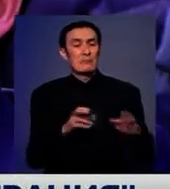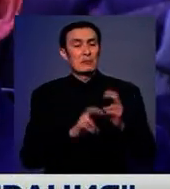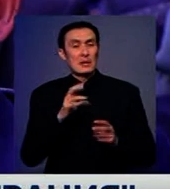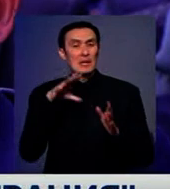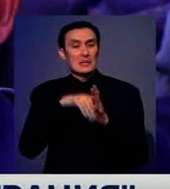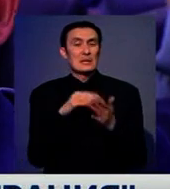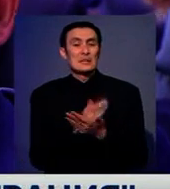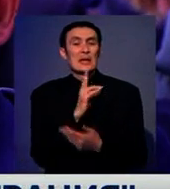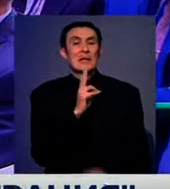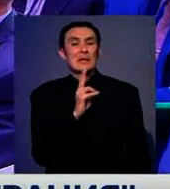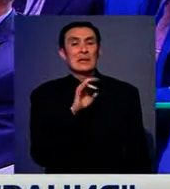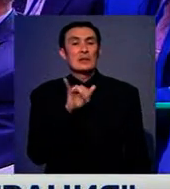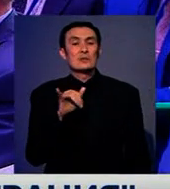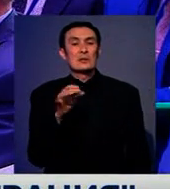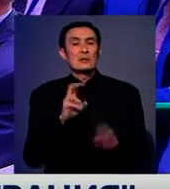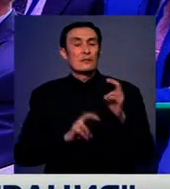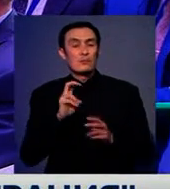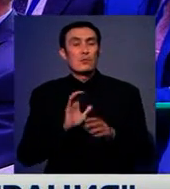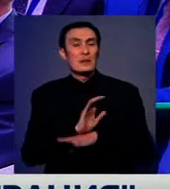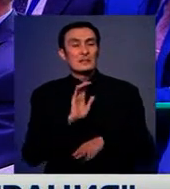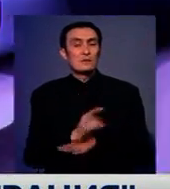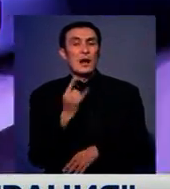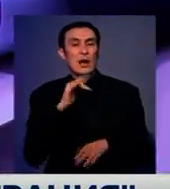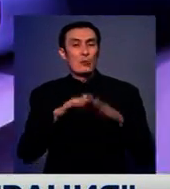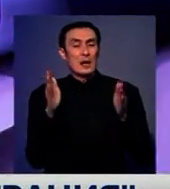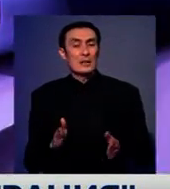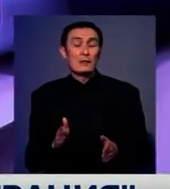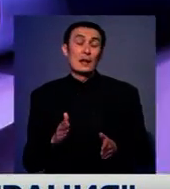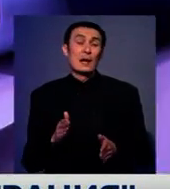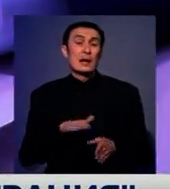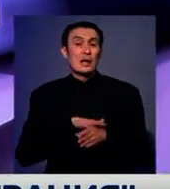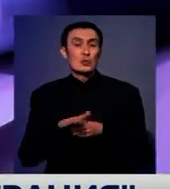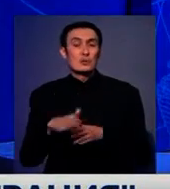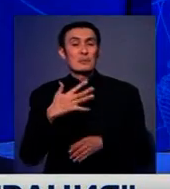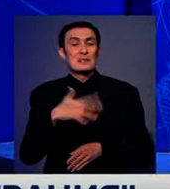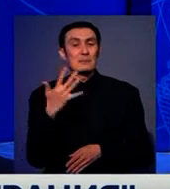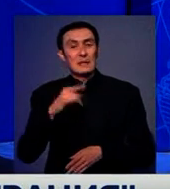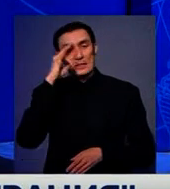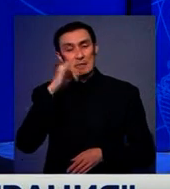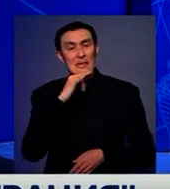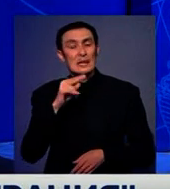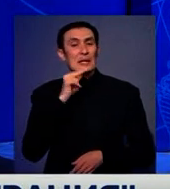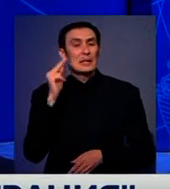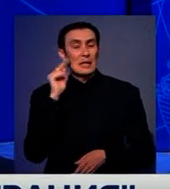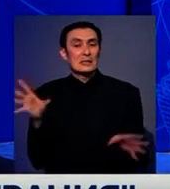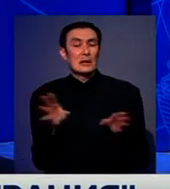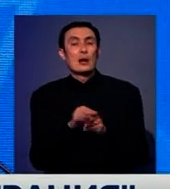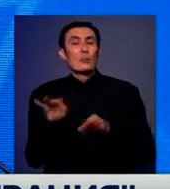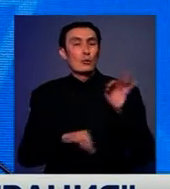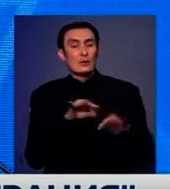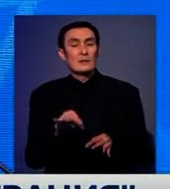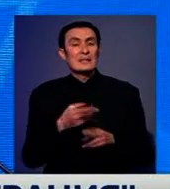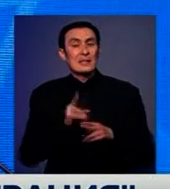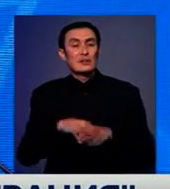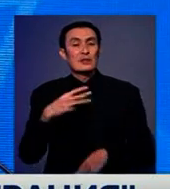предприятий. Среди них Кентауский завод по производству аккумуляторов и трансформаторов. Реализуются 55 казахстанско-китайских проектов. Из